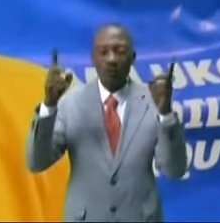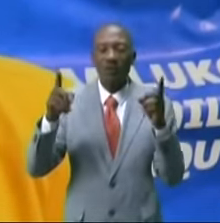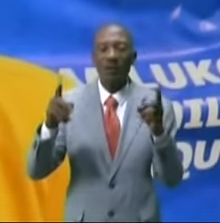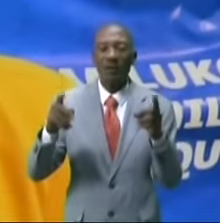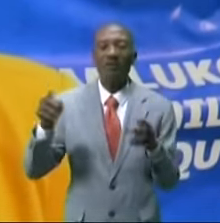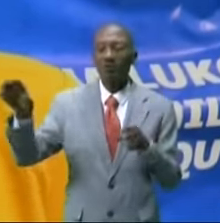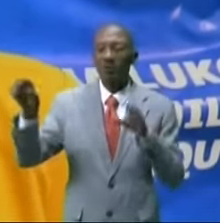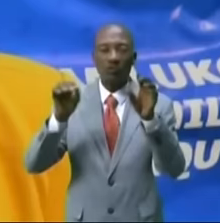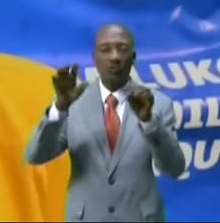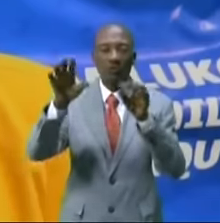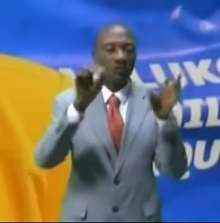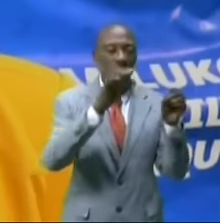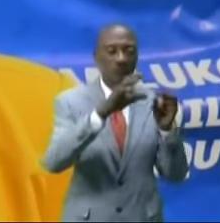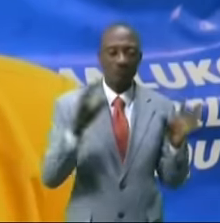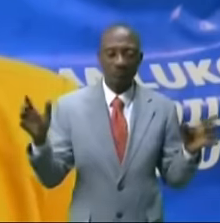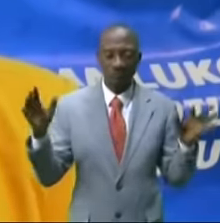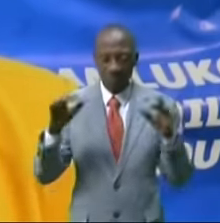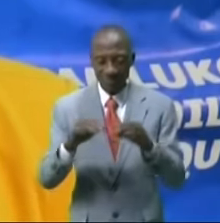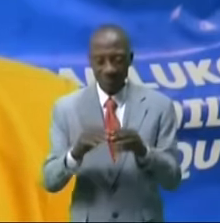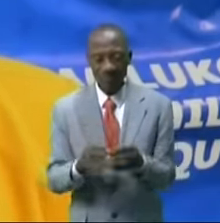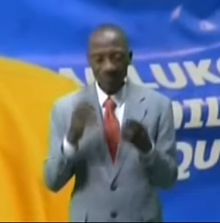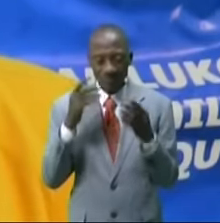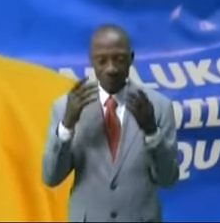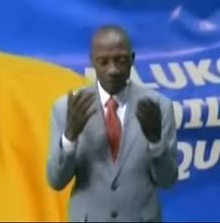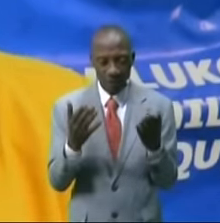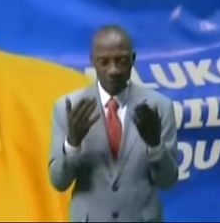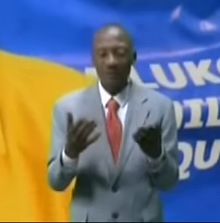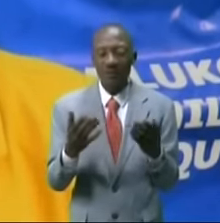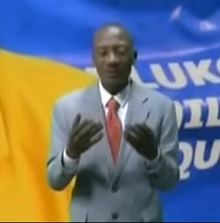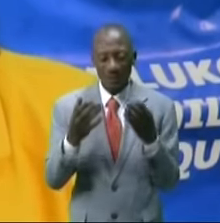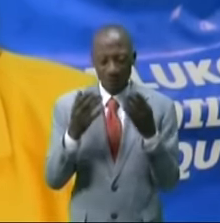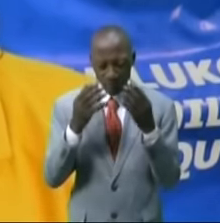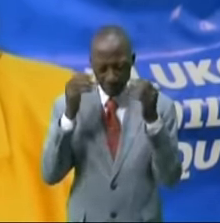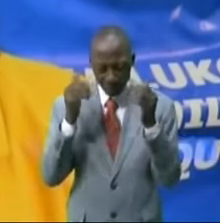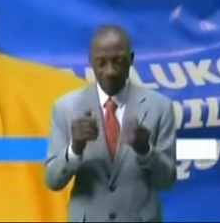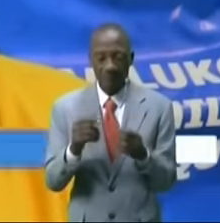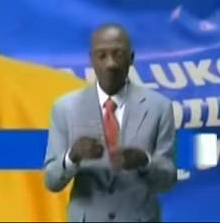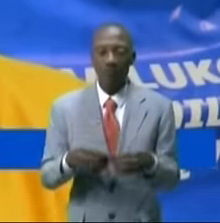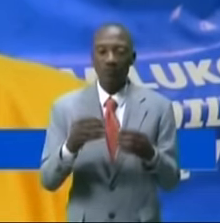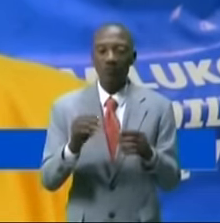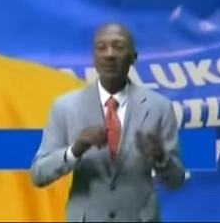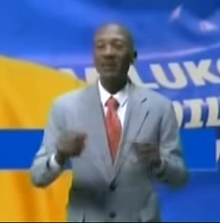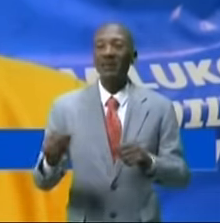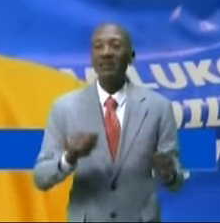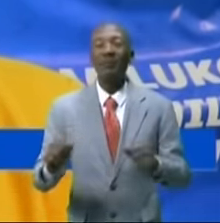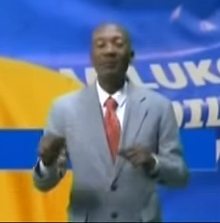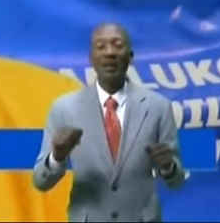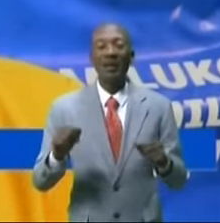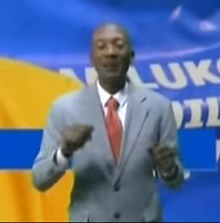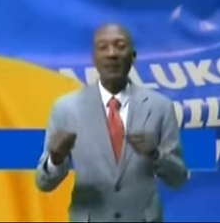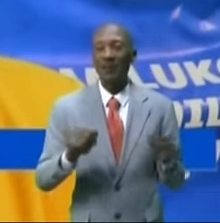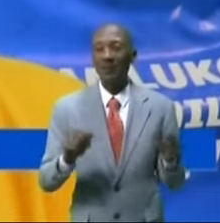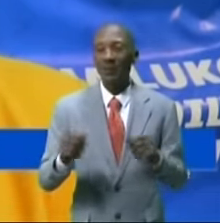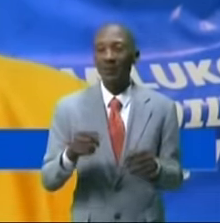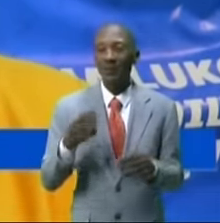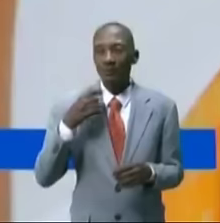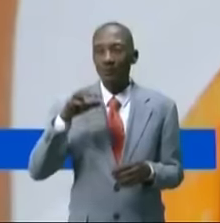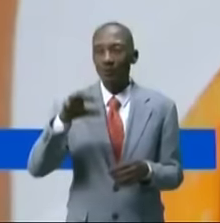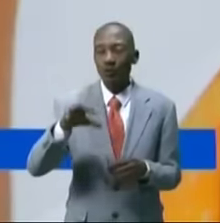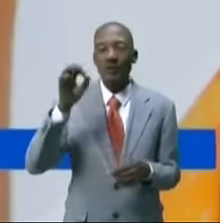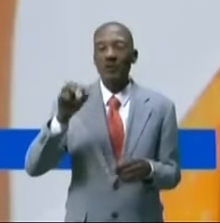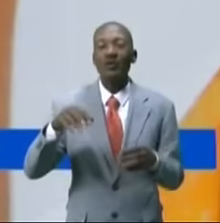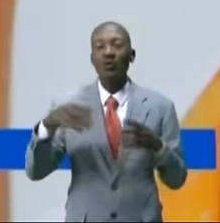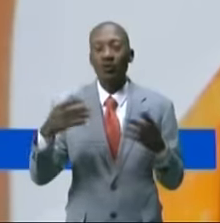200 participantes. Le 8, nous avons 100 participantes. Et le 11, 50 participantes pour retirer 25 lauréates.